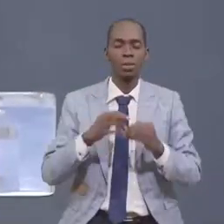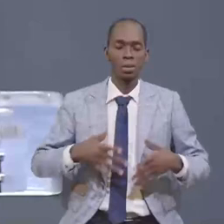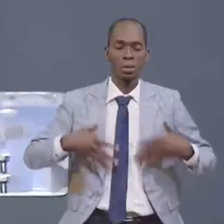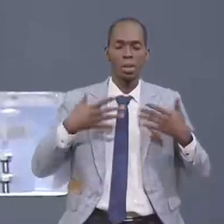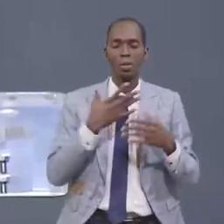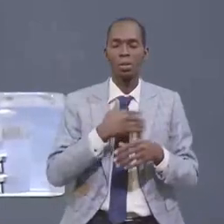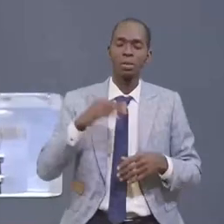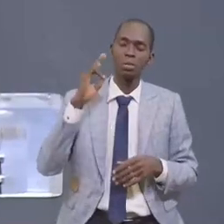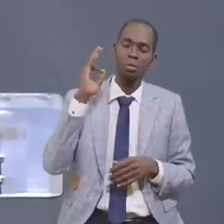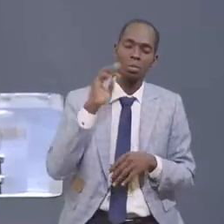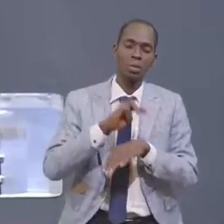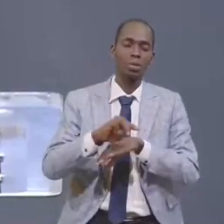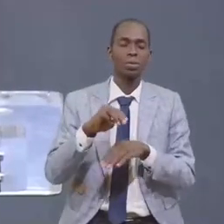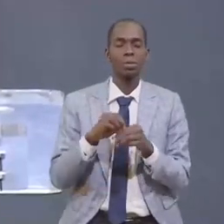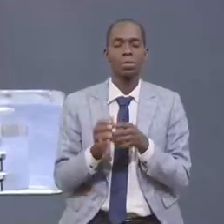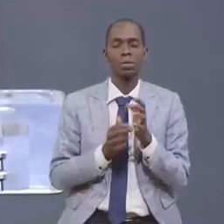le chemin du succès.